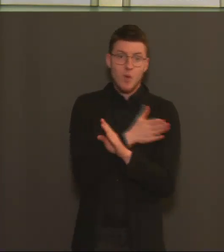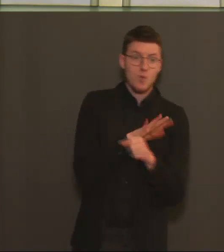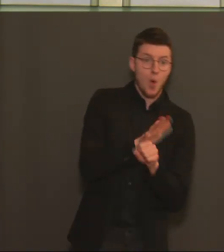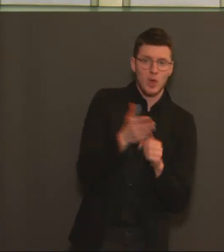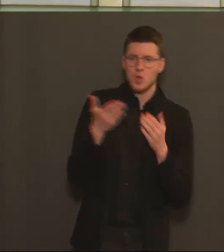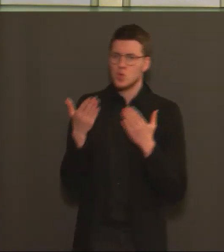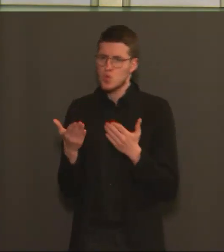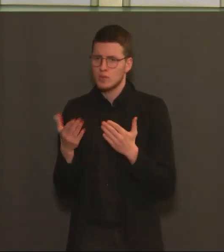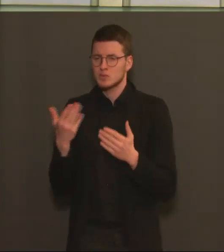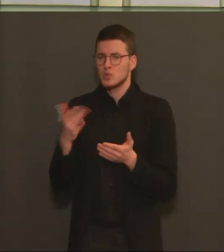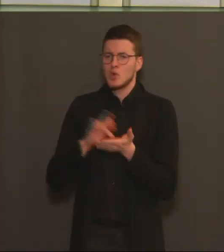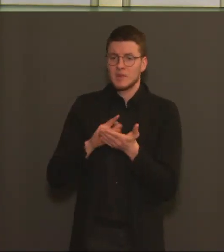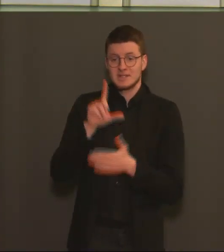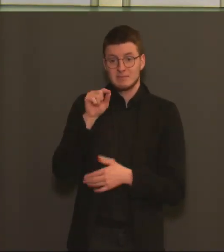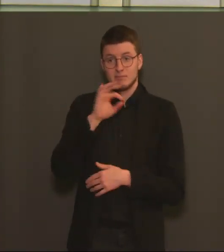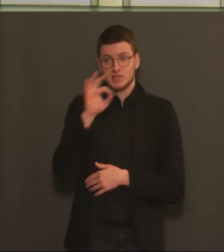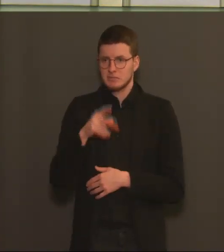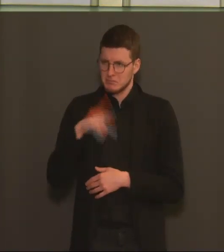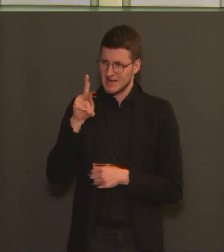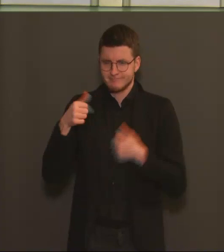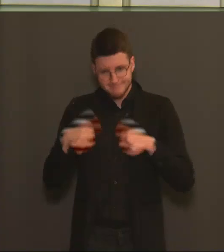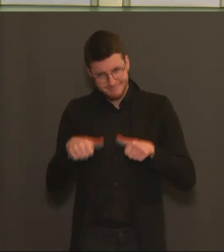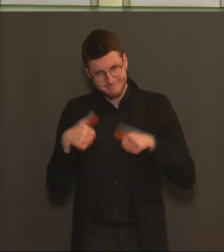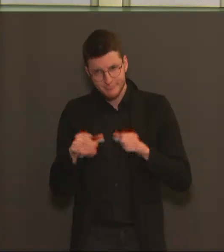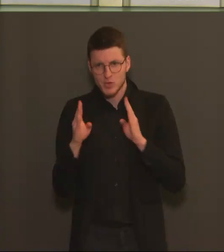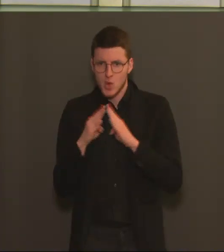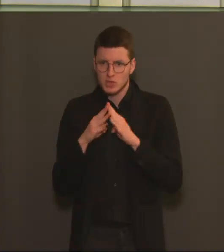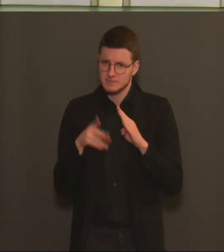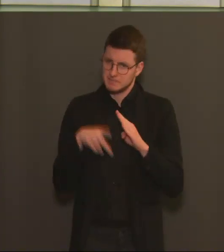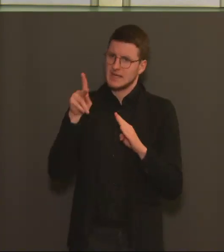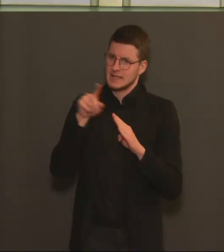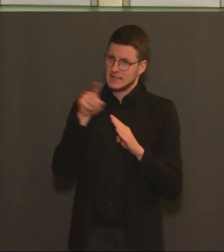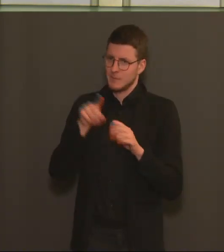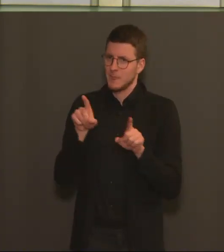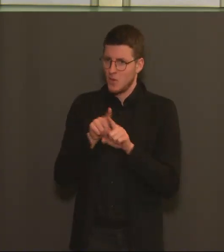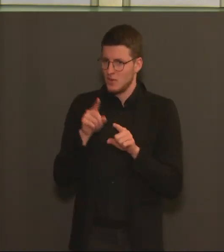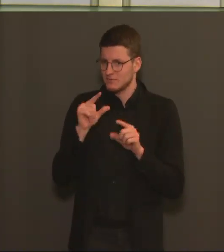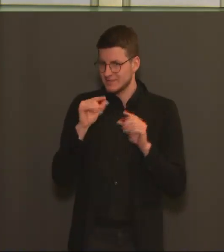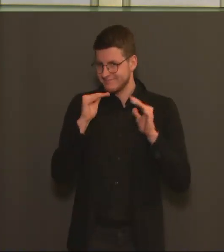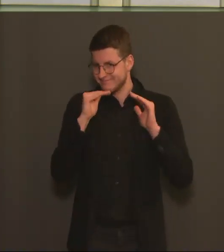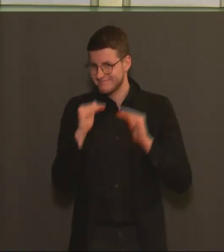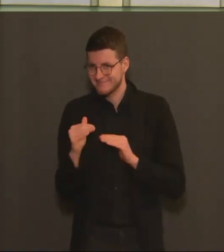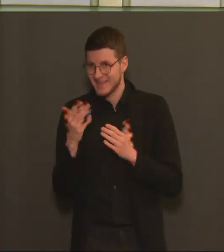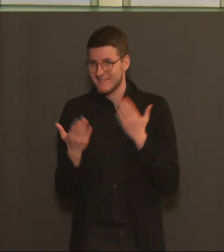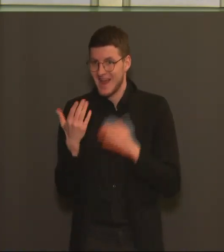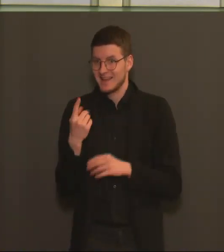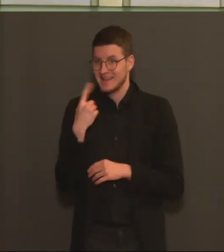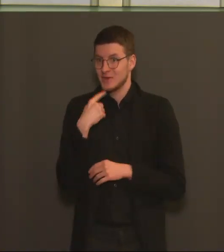blijven nu gemiddeld 10% meer thuis dan normaal. En ook dat is wat verminderd in vergelijking met enkele weken